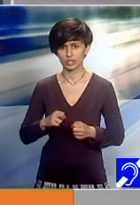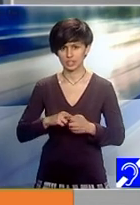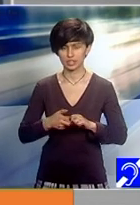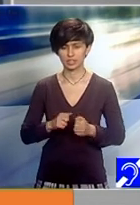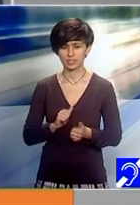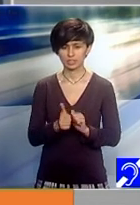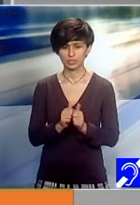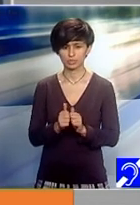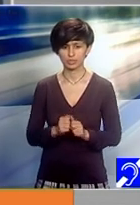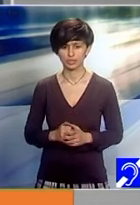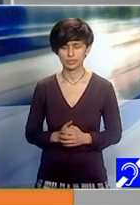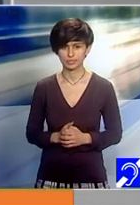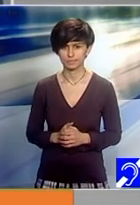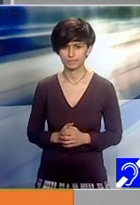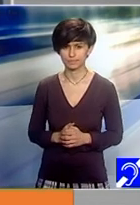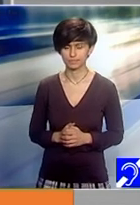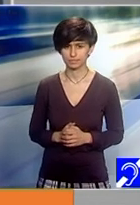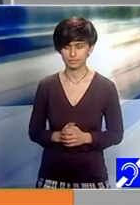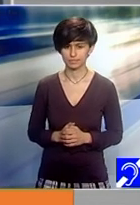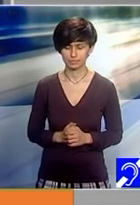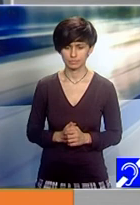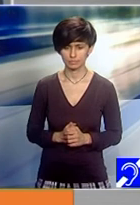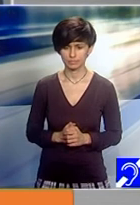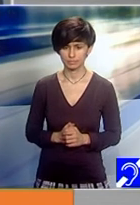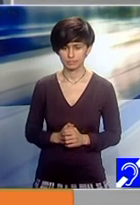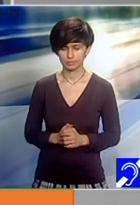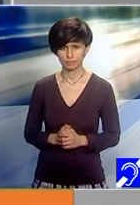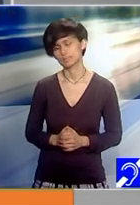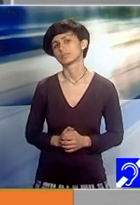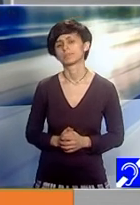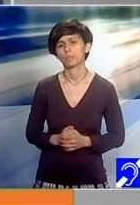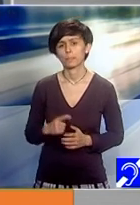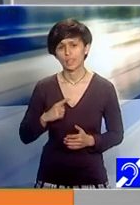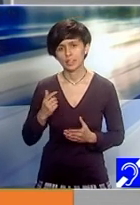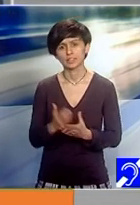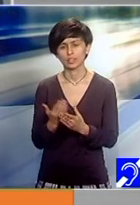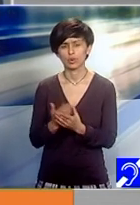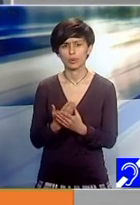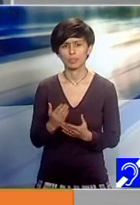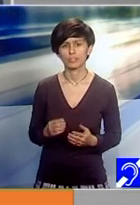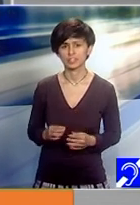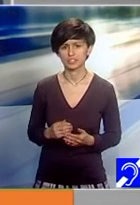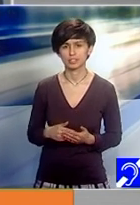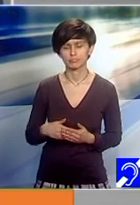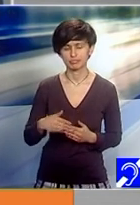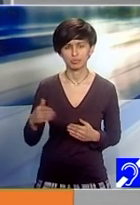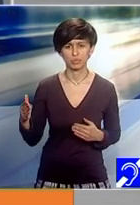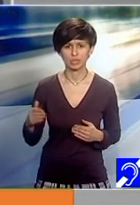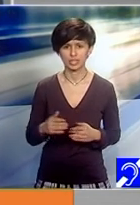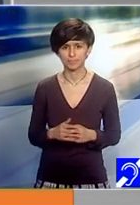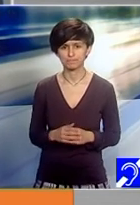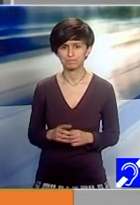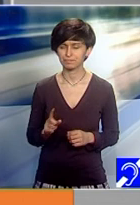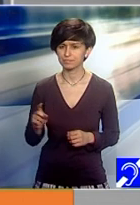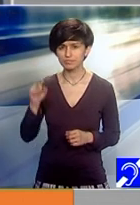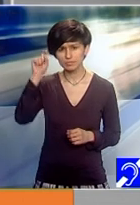plutire rezonabilă? Da, e o poveste destul de lungă și nu știu dacă e